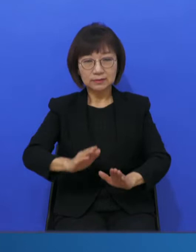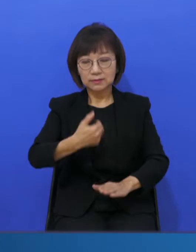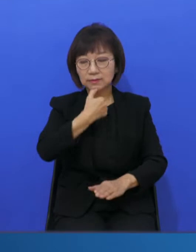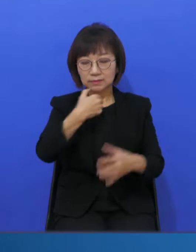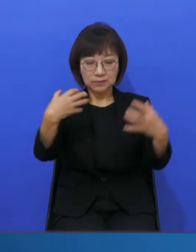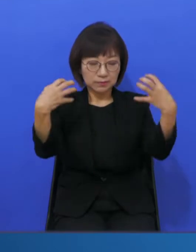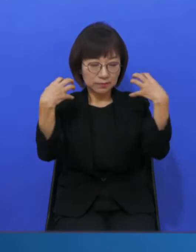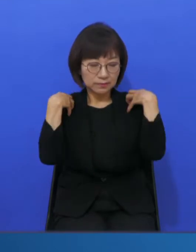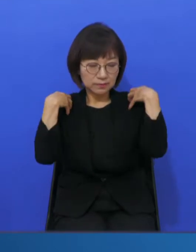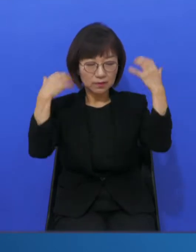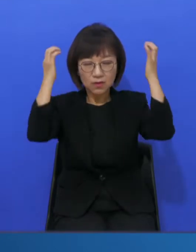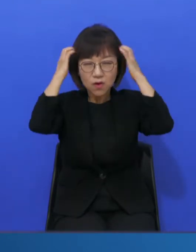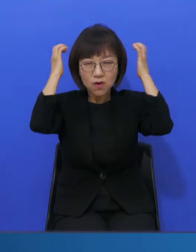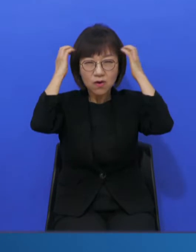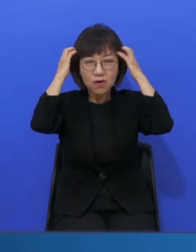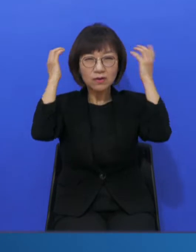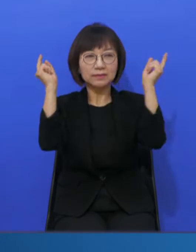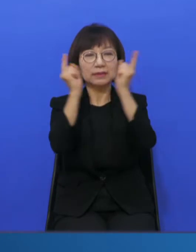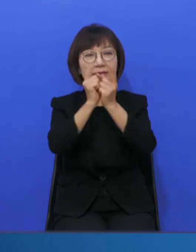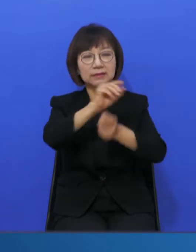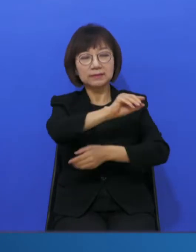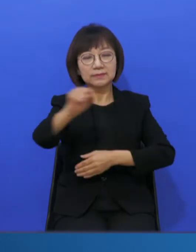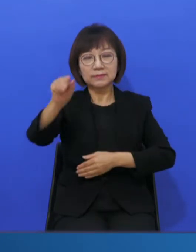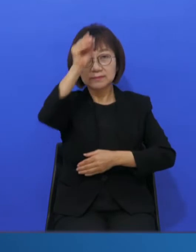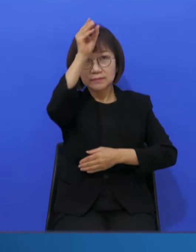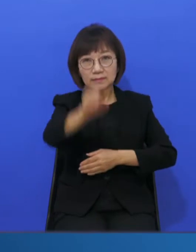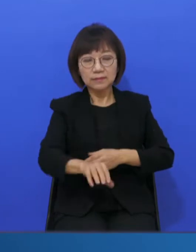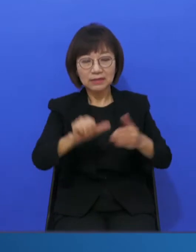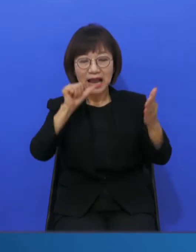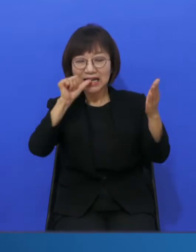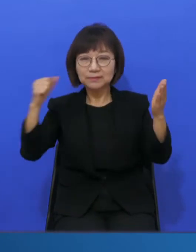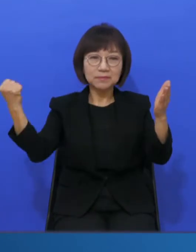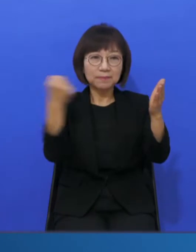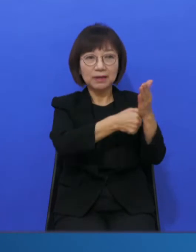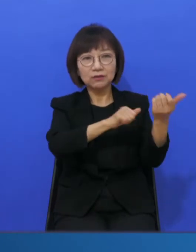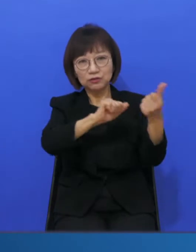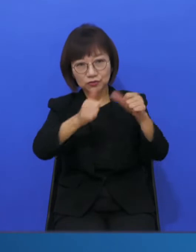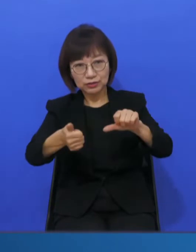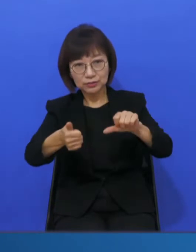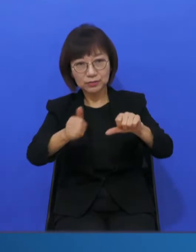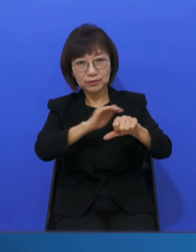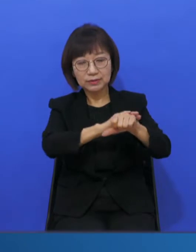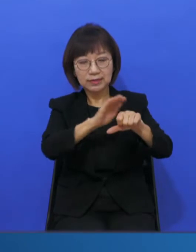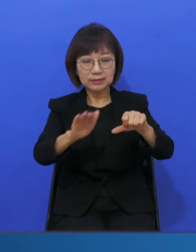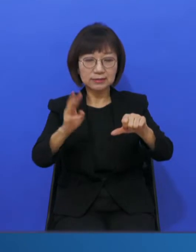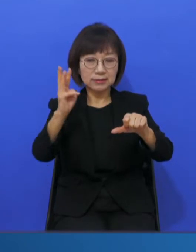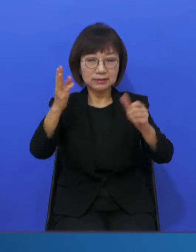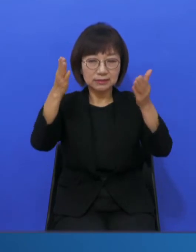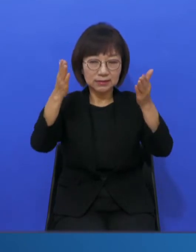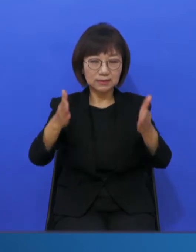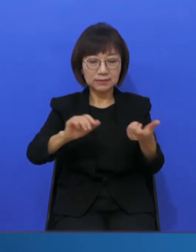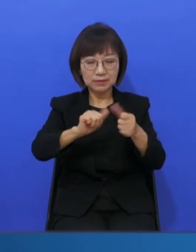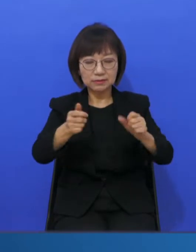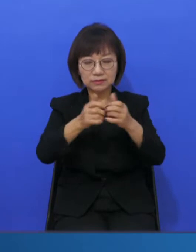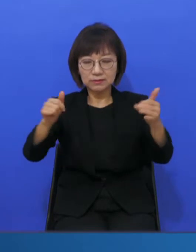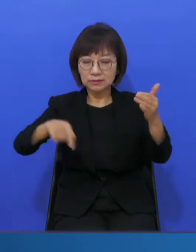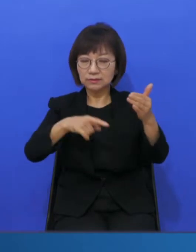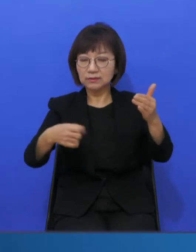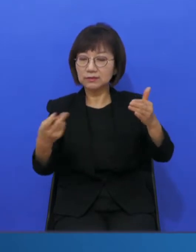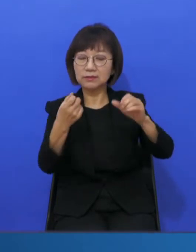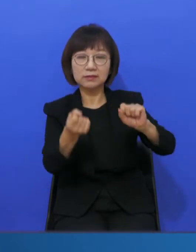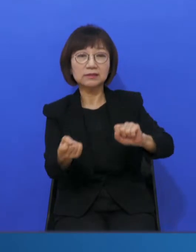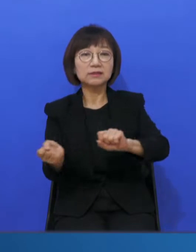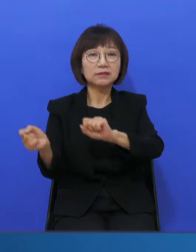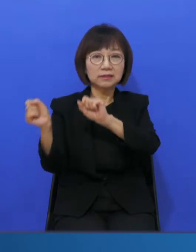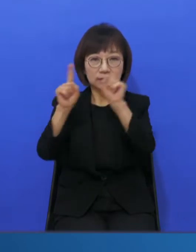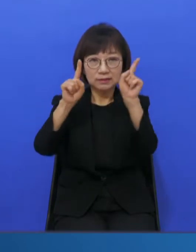마리아에게 나시고 본디오 빌라도에게 고난을 받으사 십자가 못 박혀 죽으시고 장사한 지 사흘 만에